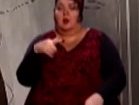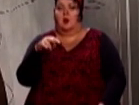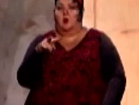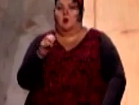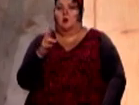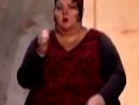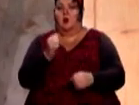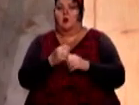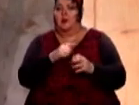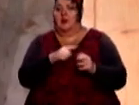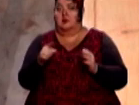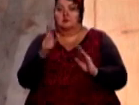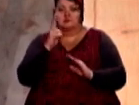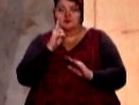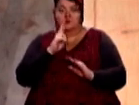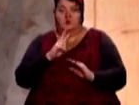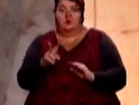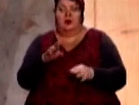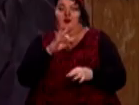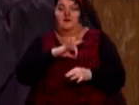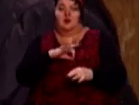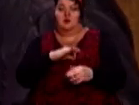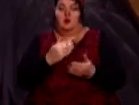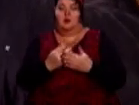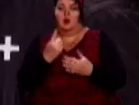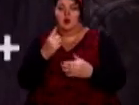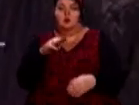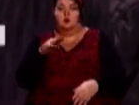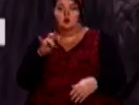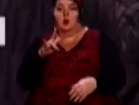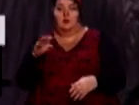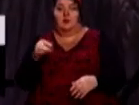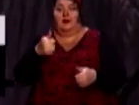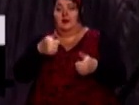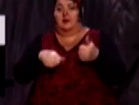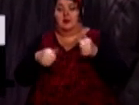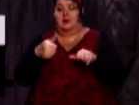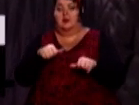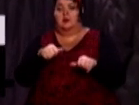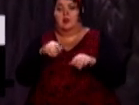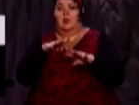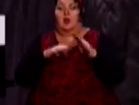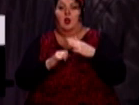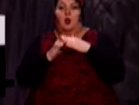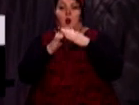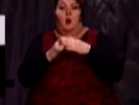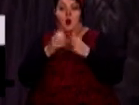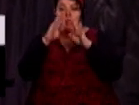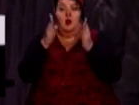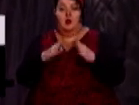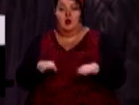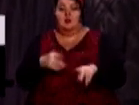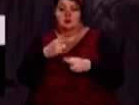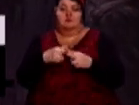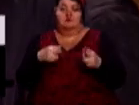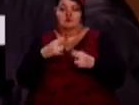впродовж 2 місяців, використали близько тонни глини. Каркас фігури стандартний, зварений з дроту, арматури, закріплений на